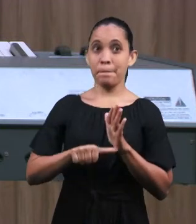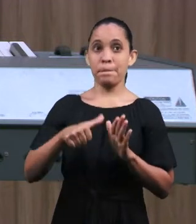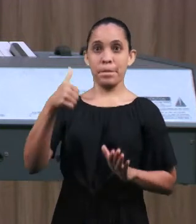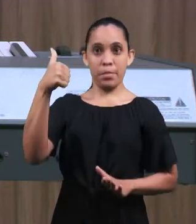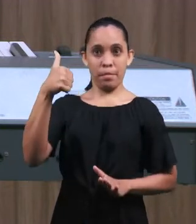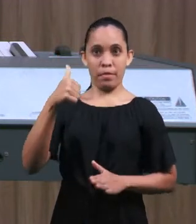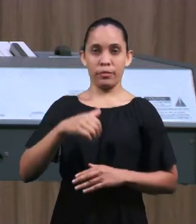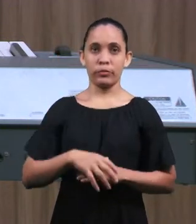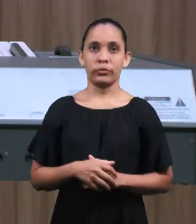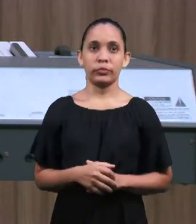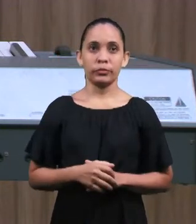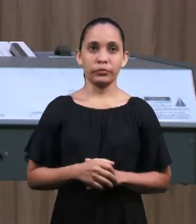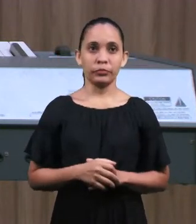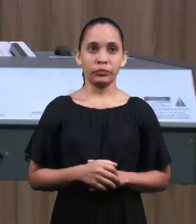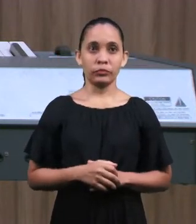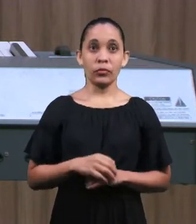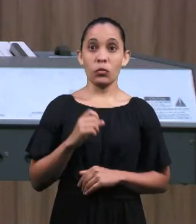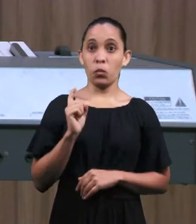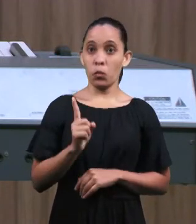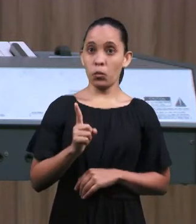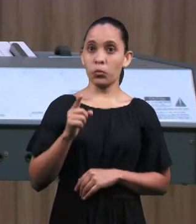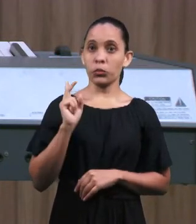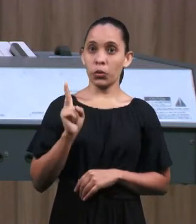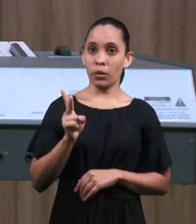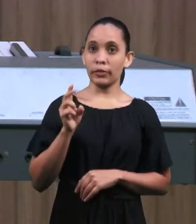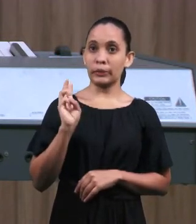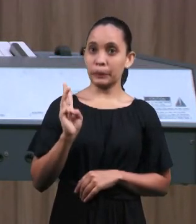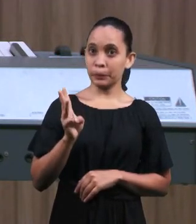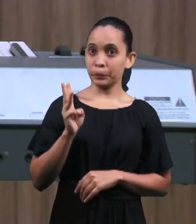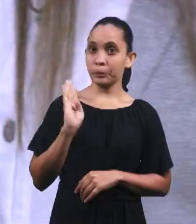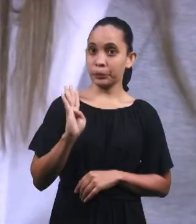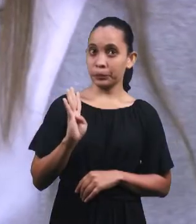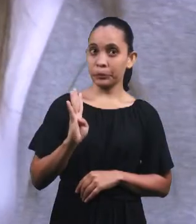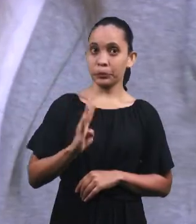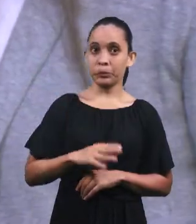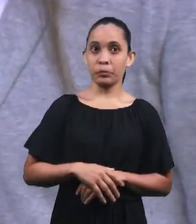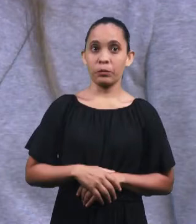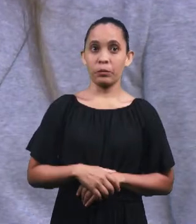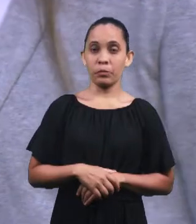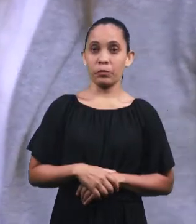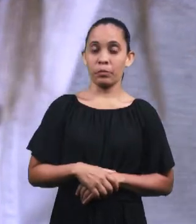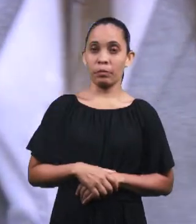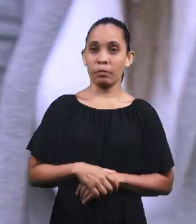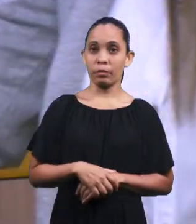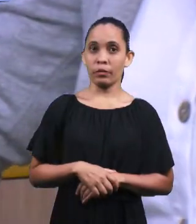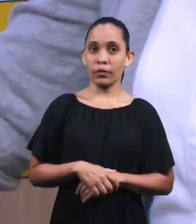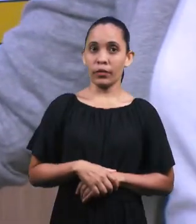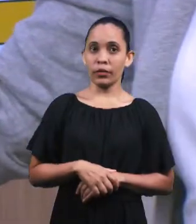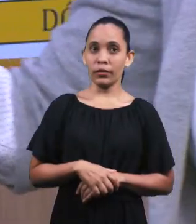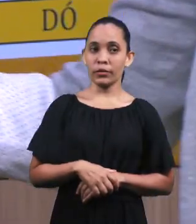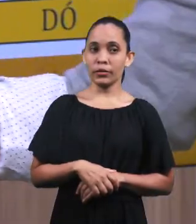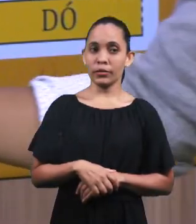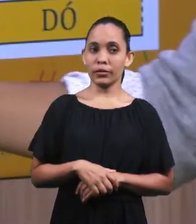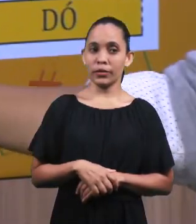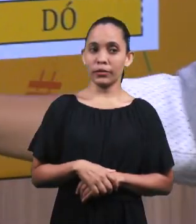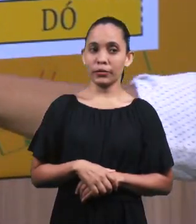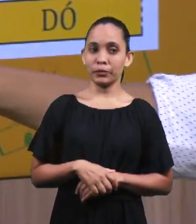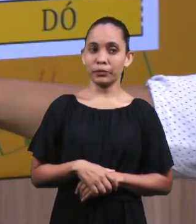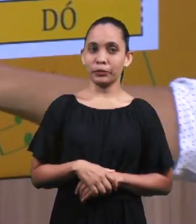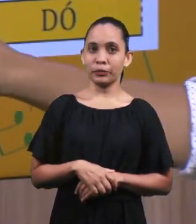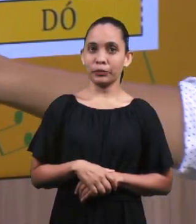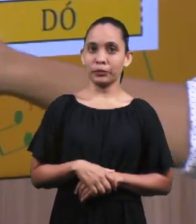lá. 1, 2, 3, 4. Dó, dó, ré, mi, sol, sol,